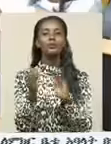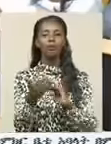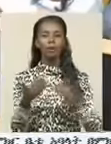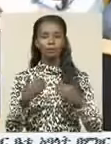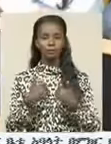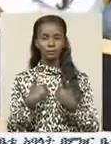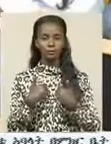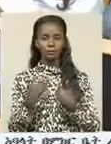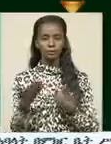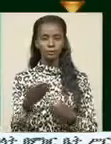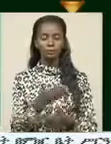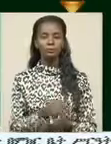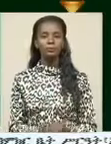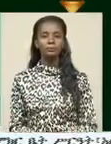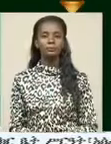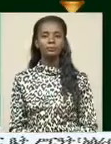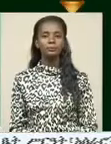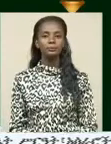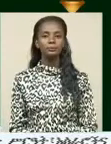አለባቸው።